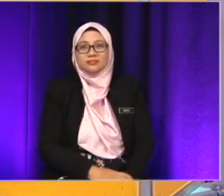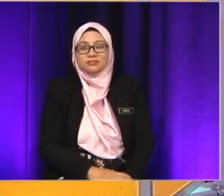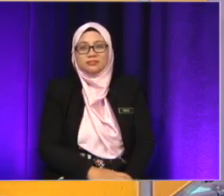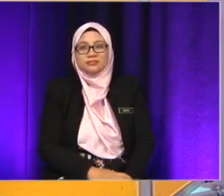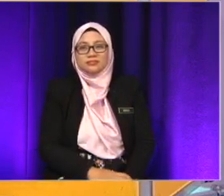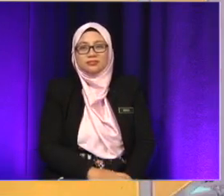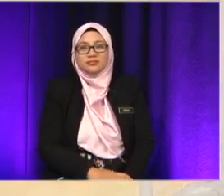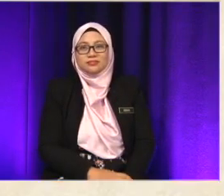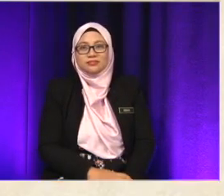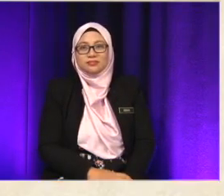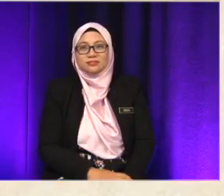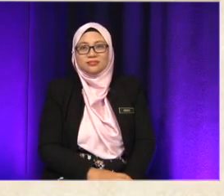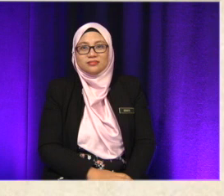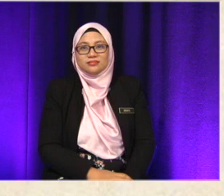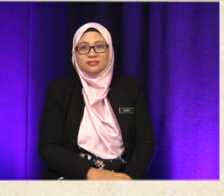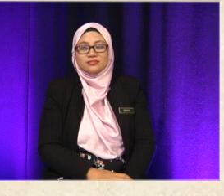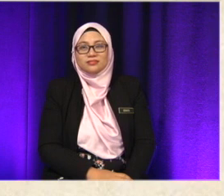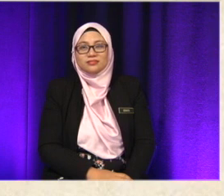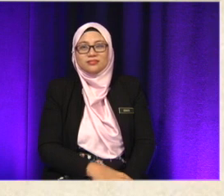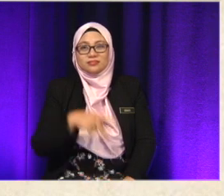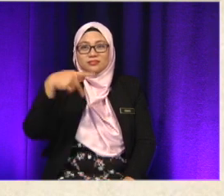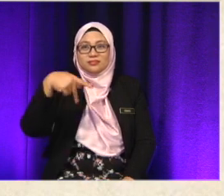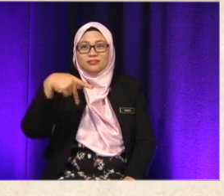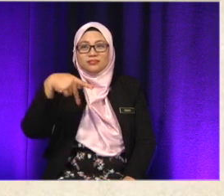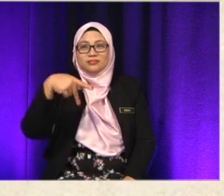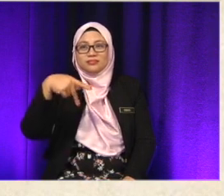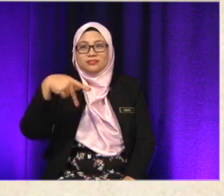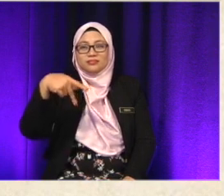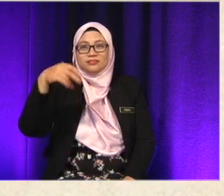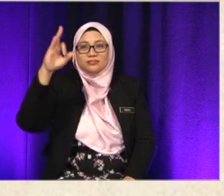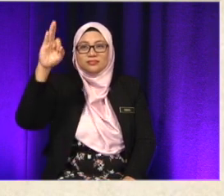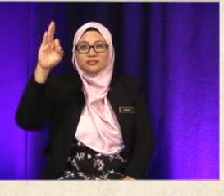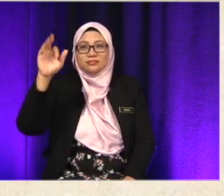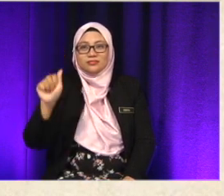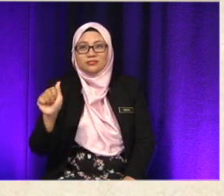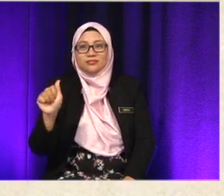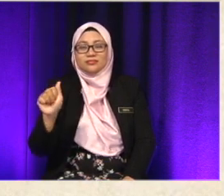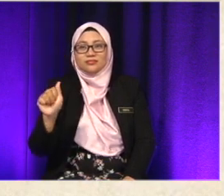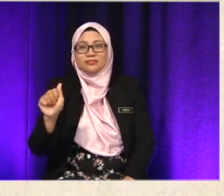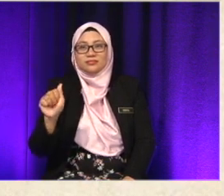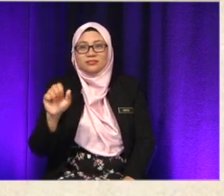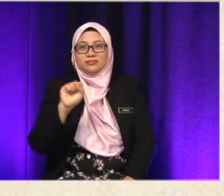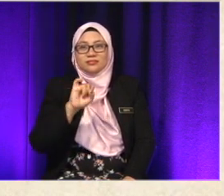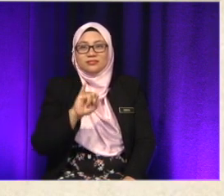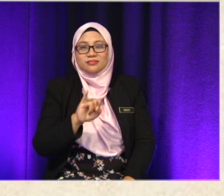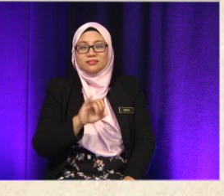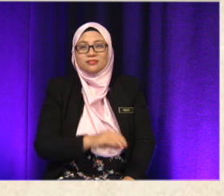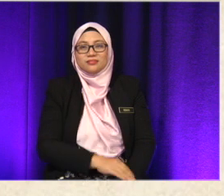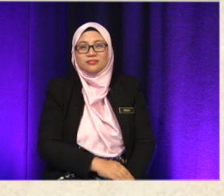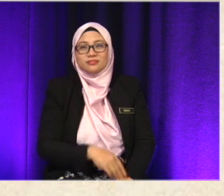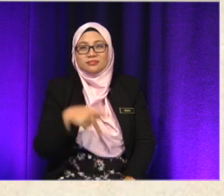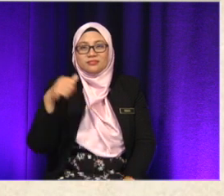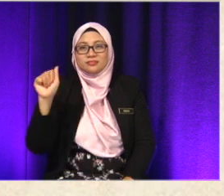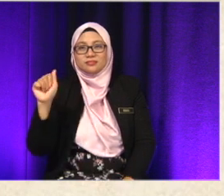senang. P bagi dengan FA. P bagi dengan FA. Jadi parameter dia unit SI, tekanan dia Pascal,